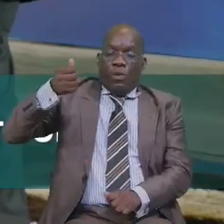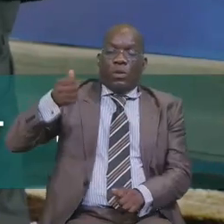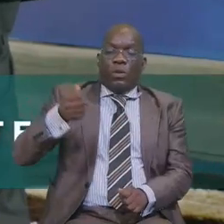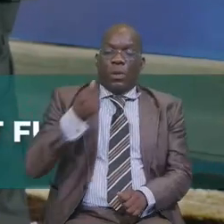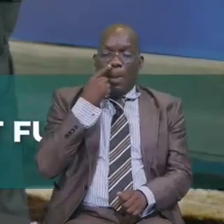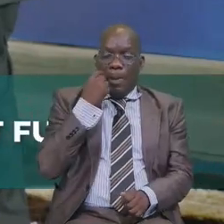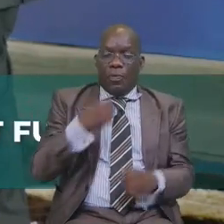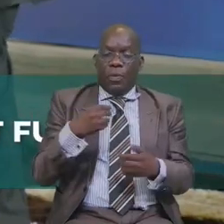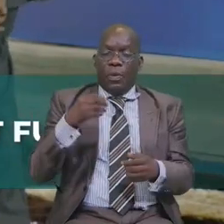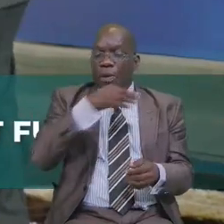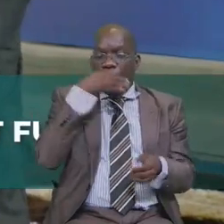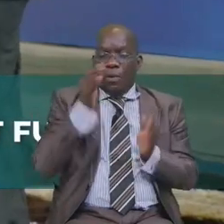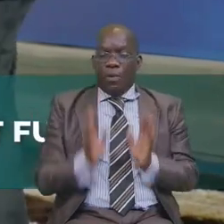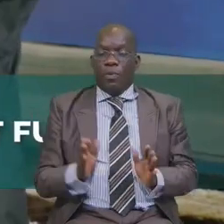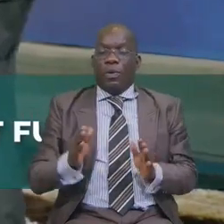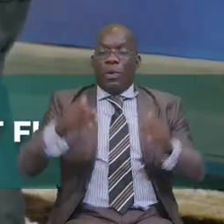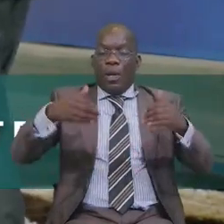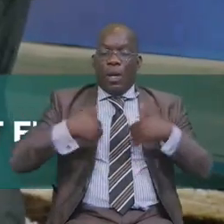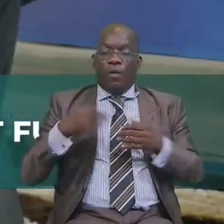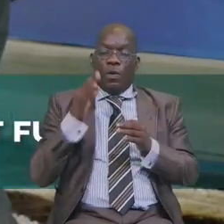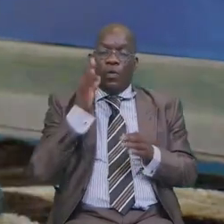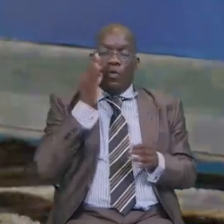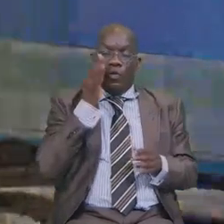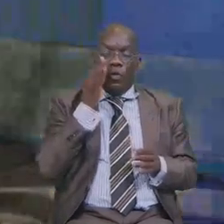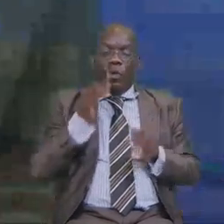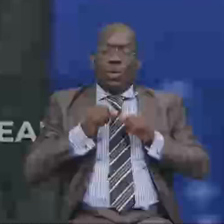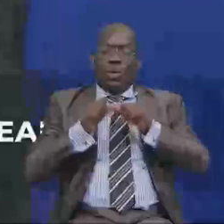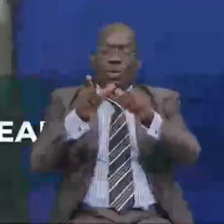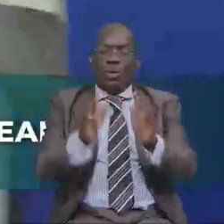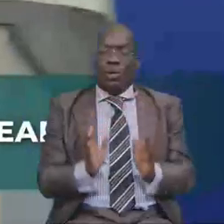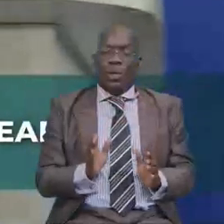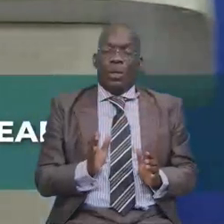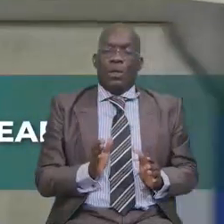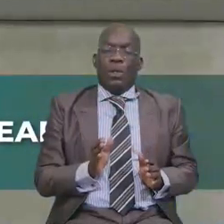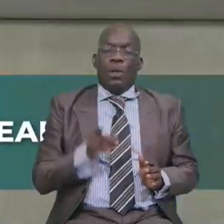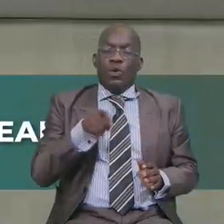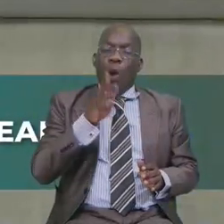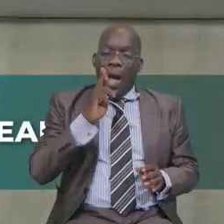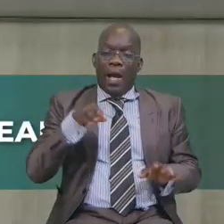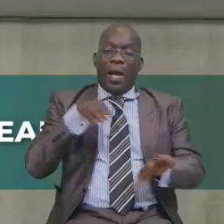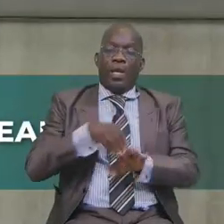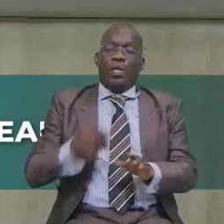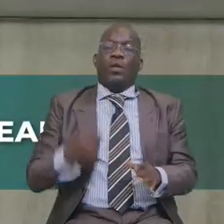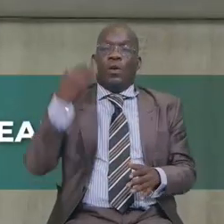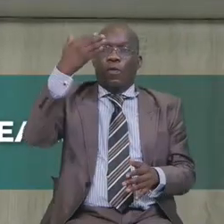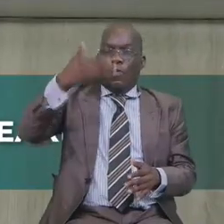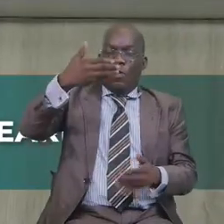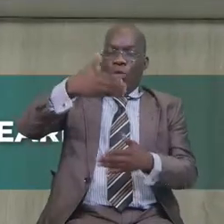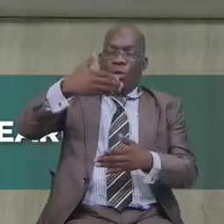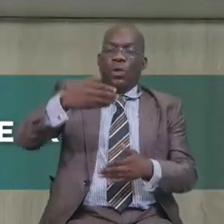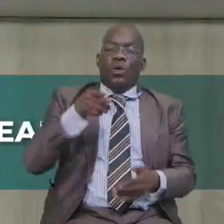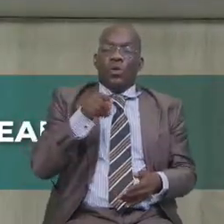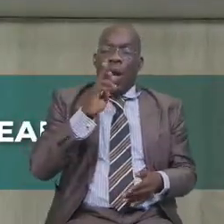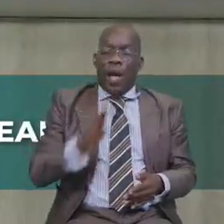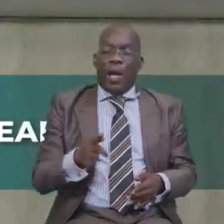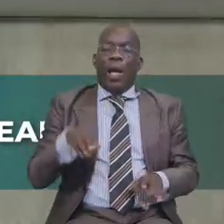portant continuellement de fruits. Les premiers, vous êtes au front de la ligne, vous êtes au